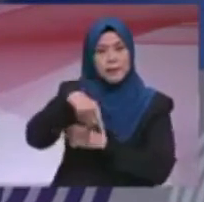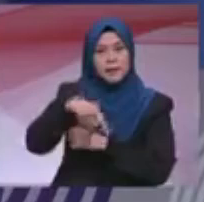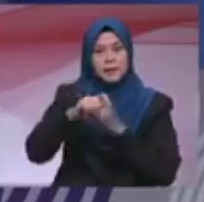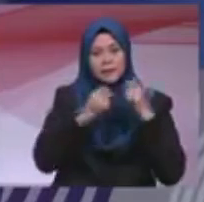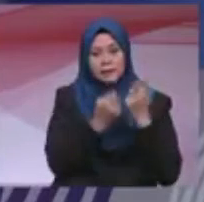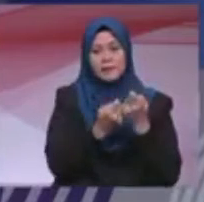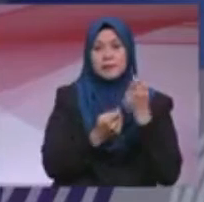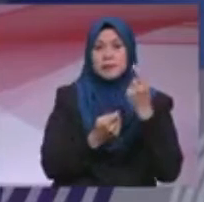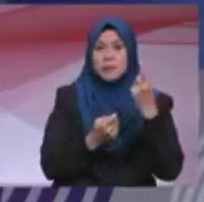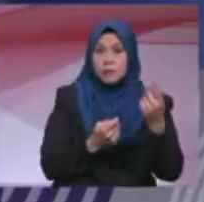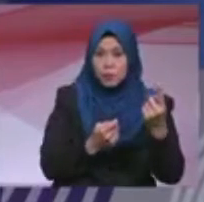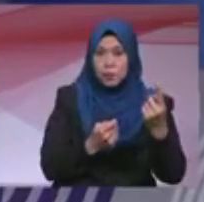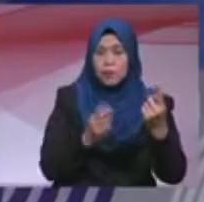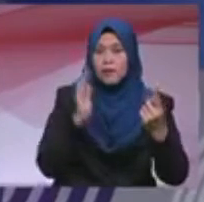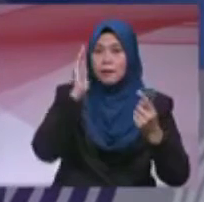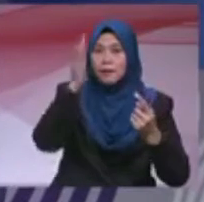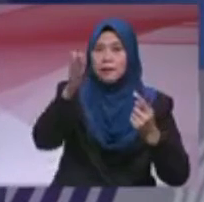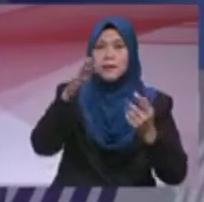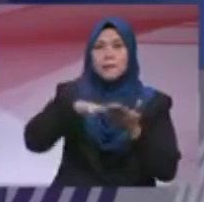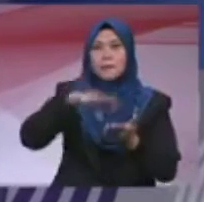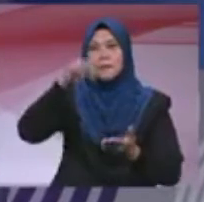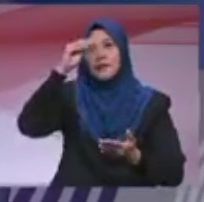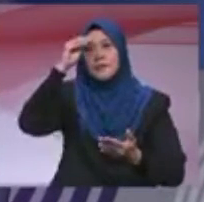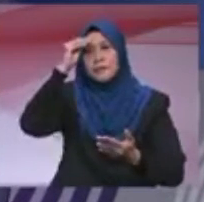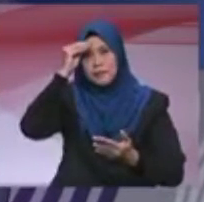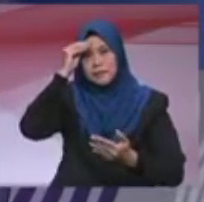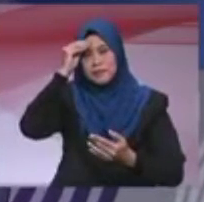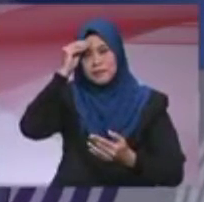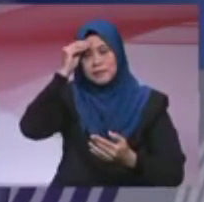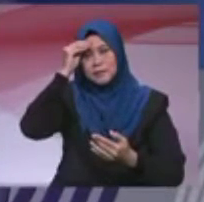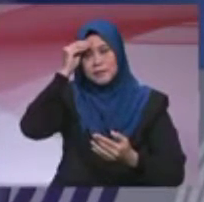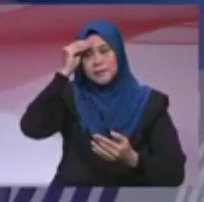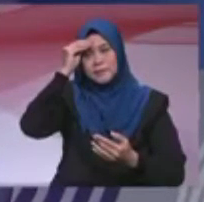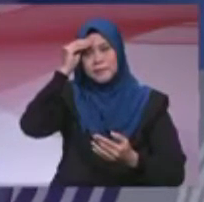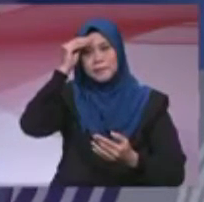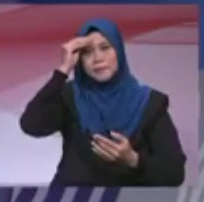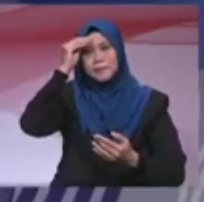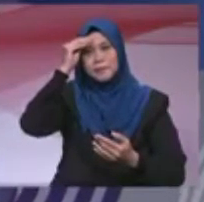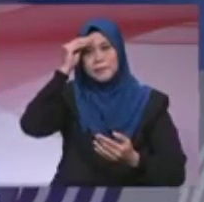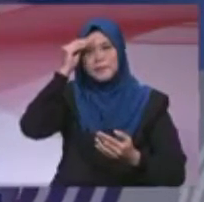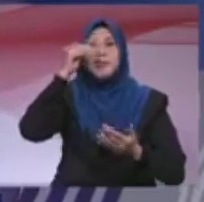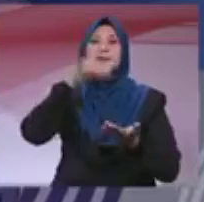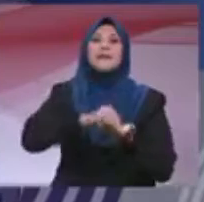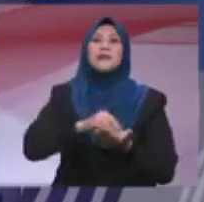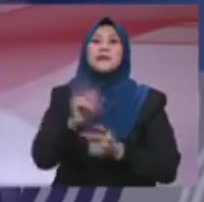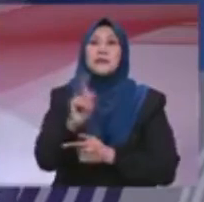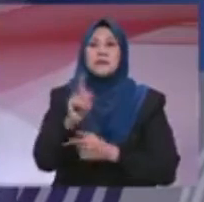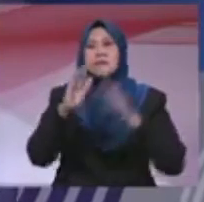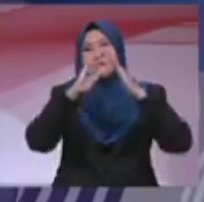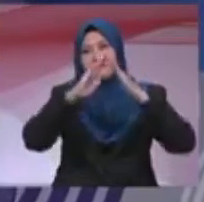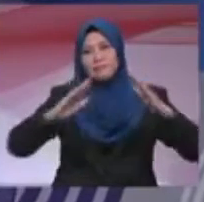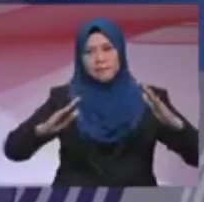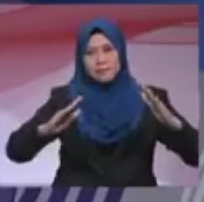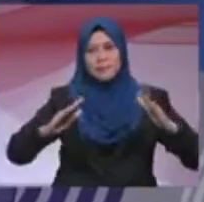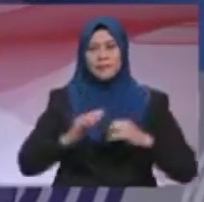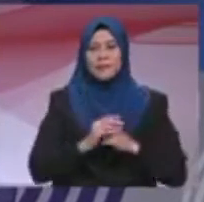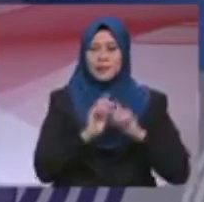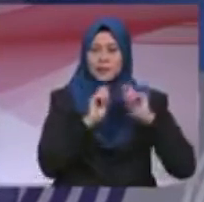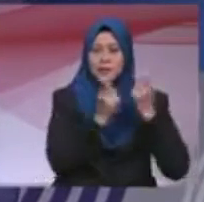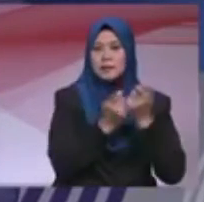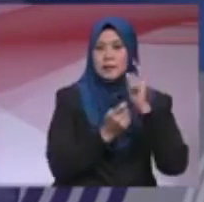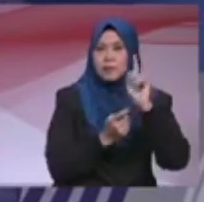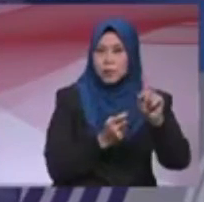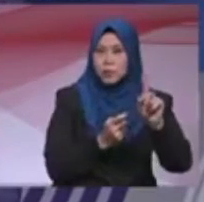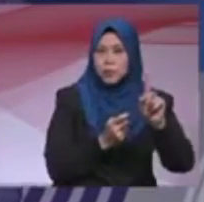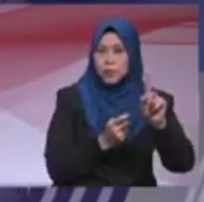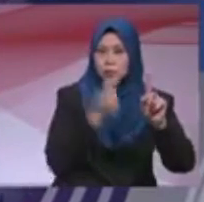1 akan melaksanakan pengajaran dan pembelajaran secara di rumah. Ini untuk tingkatan 1